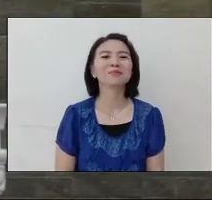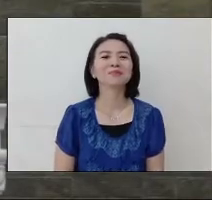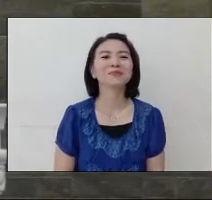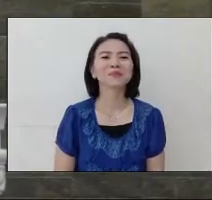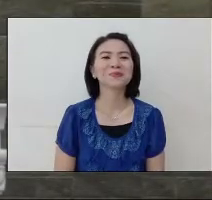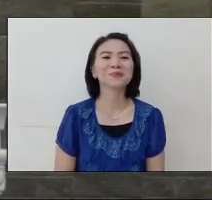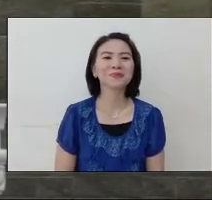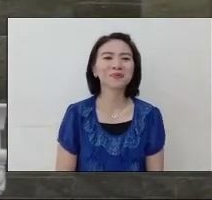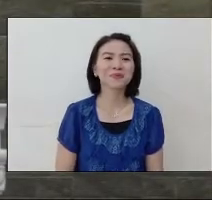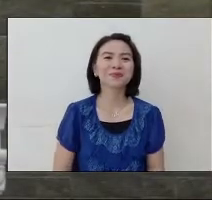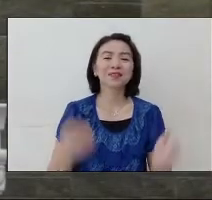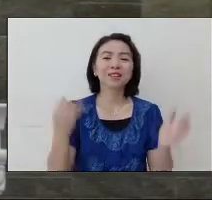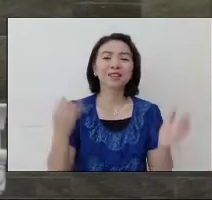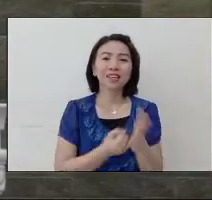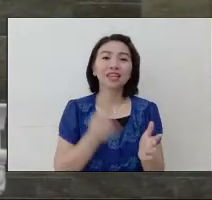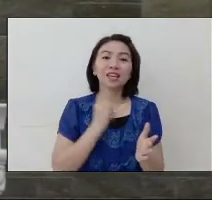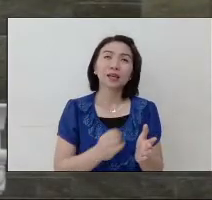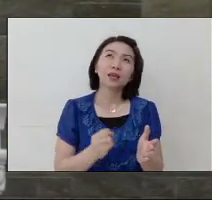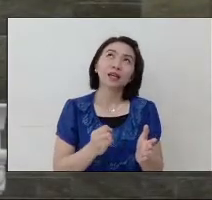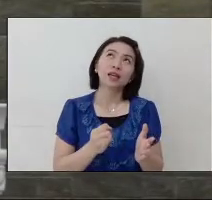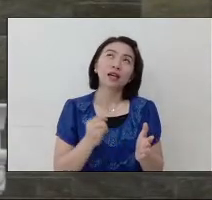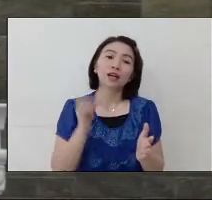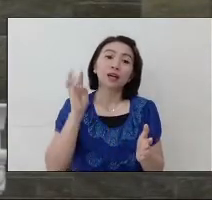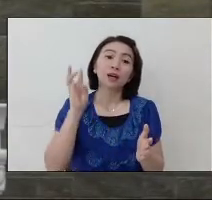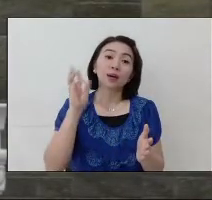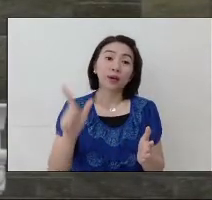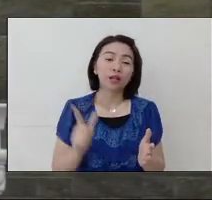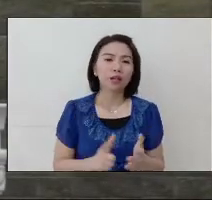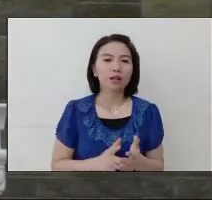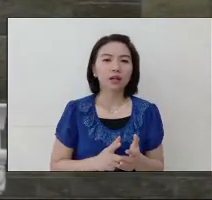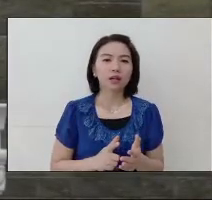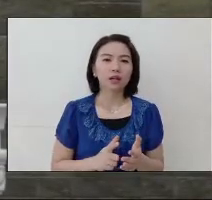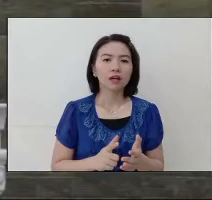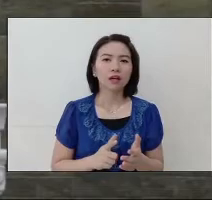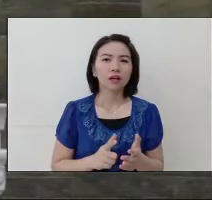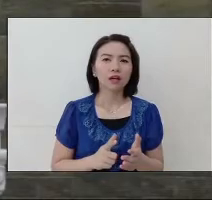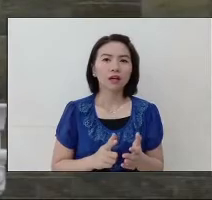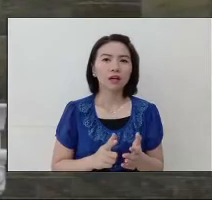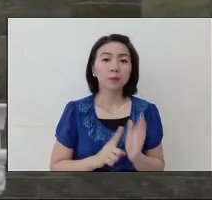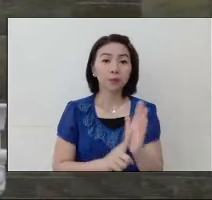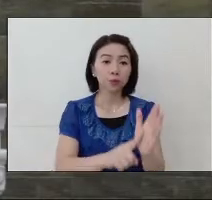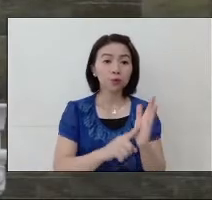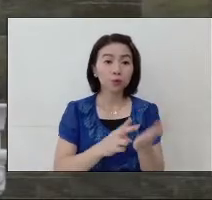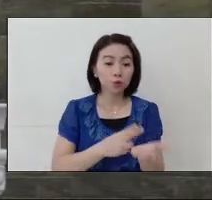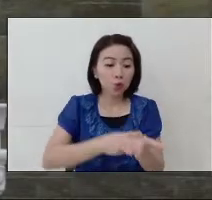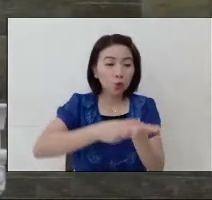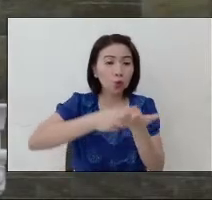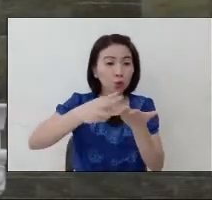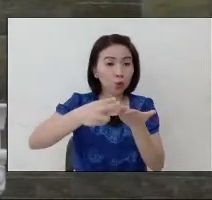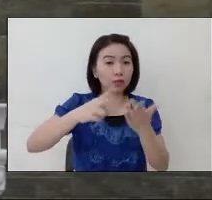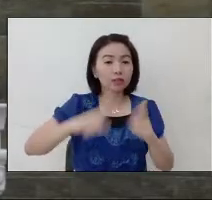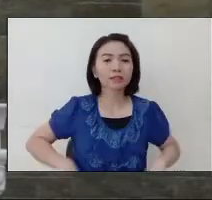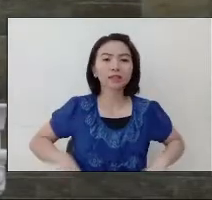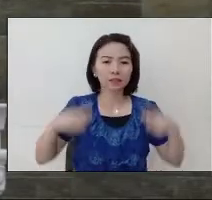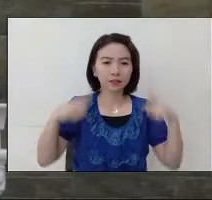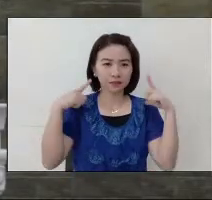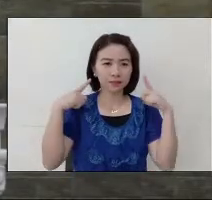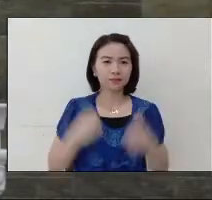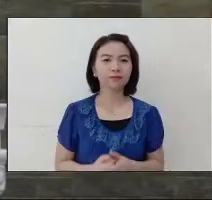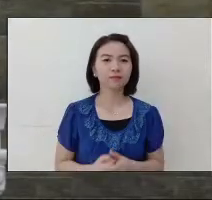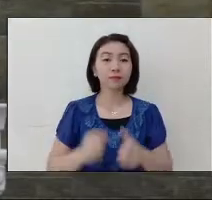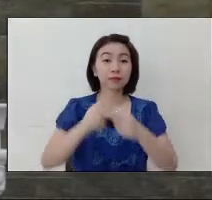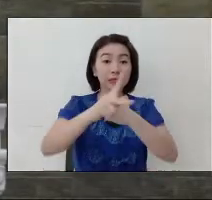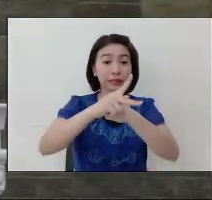It will bear a good, a holy living. Keep doing what you are